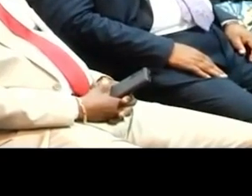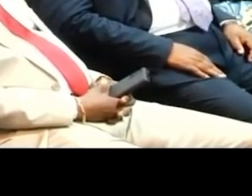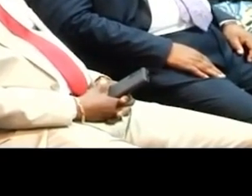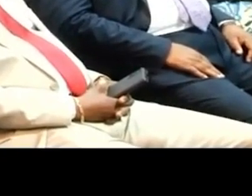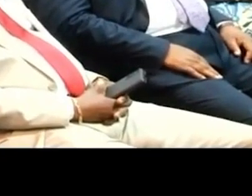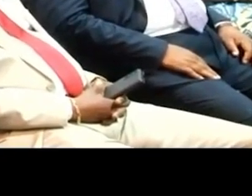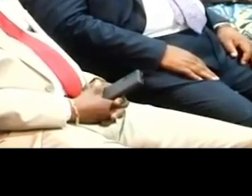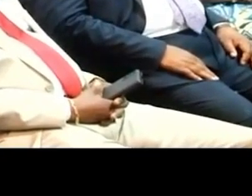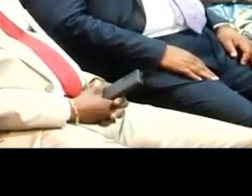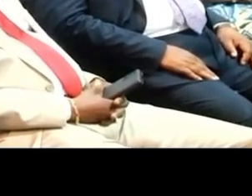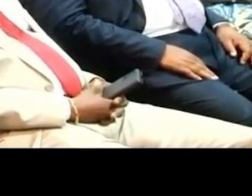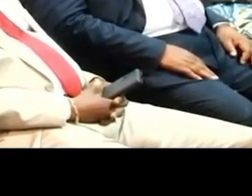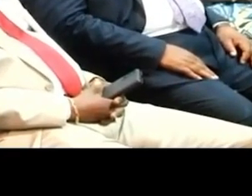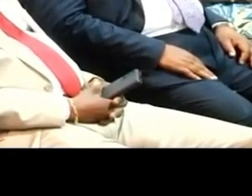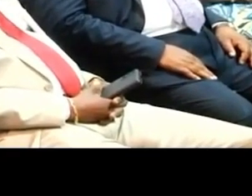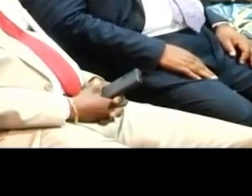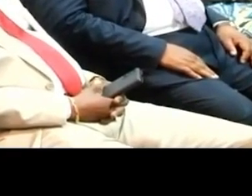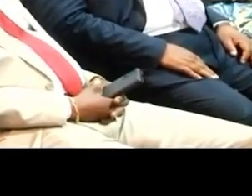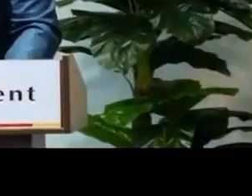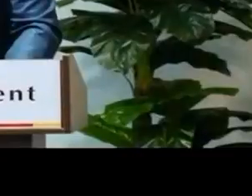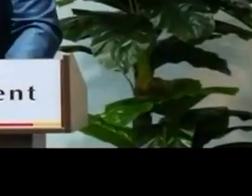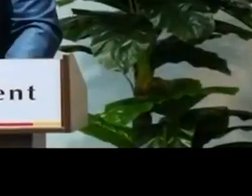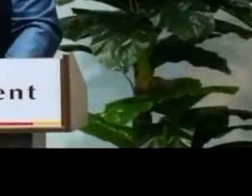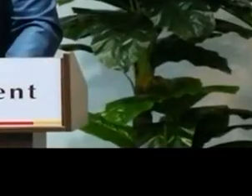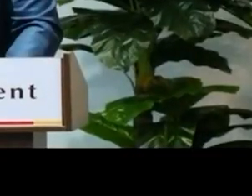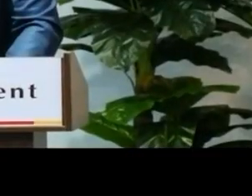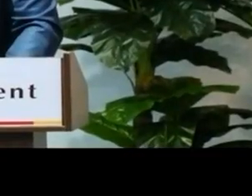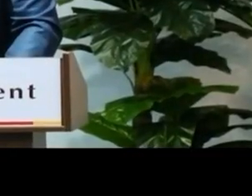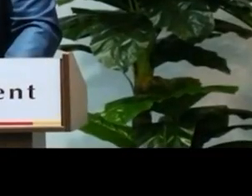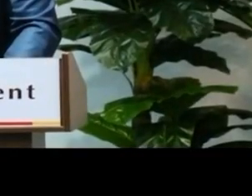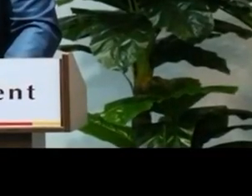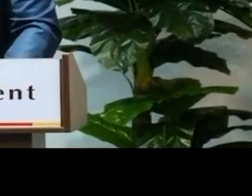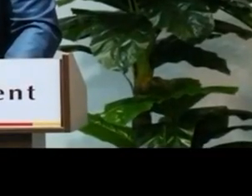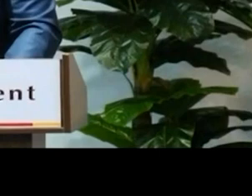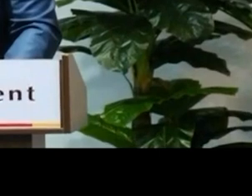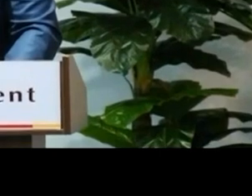sa vitesse de croisière. Je voudrais aussi